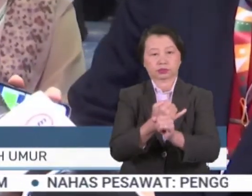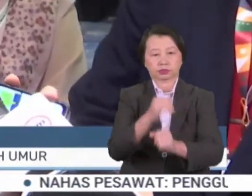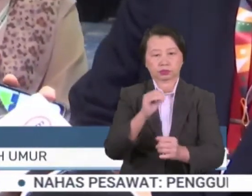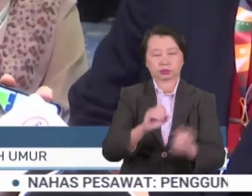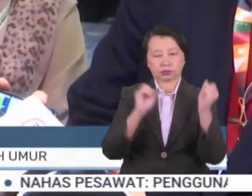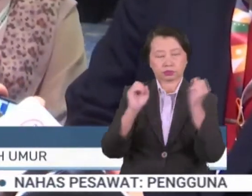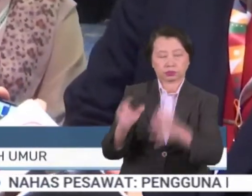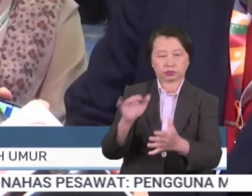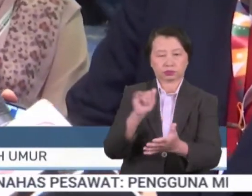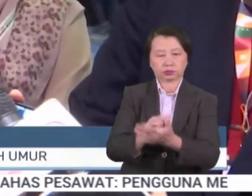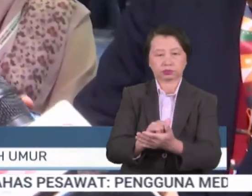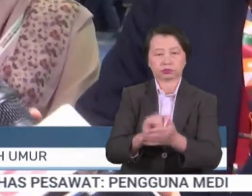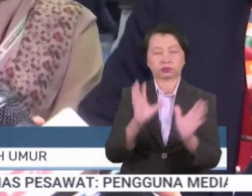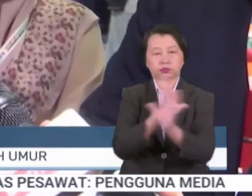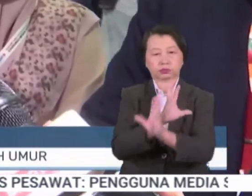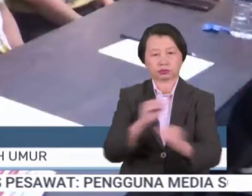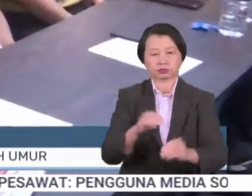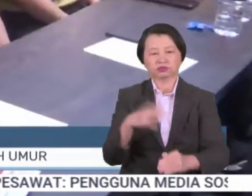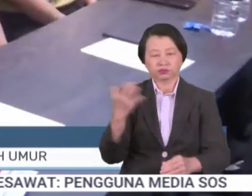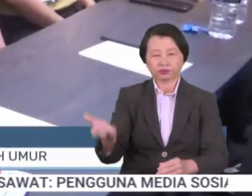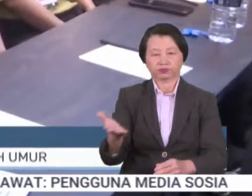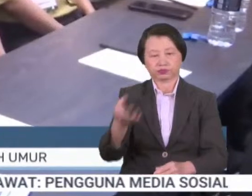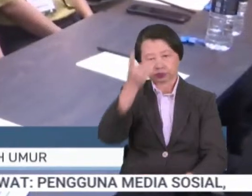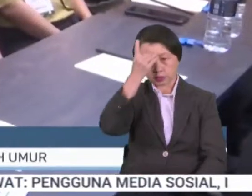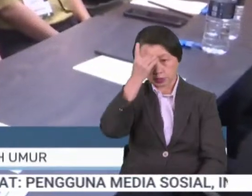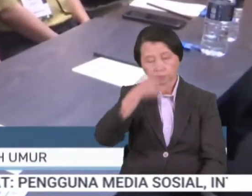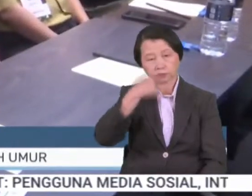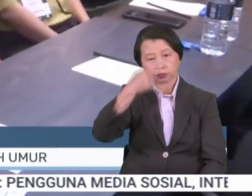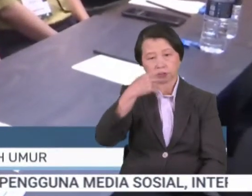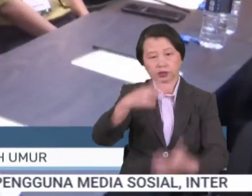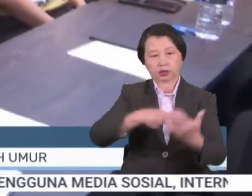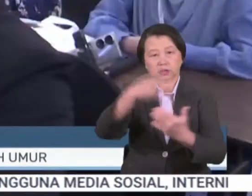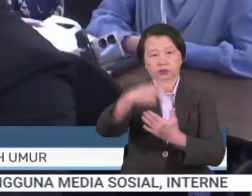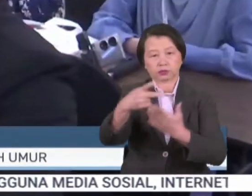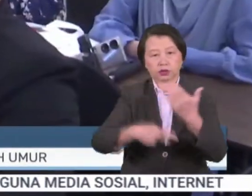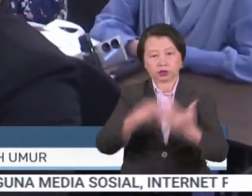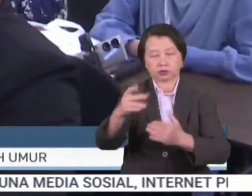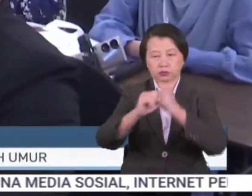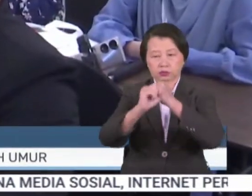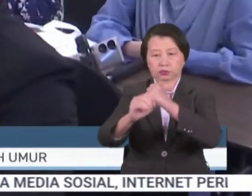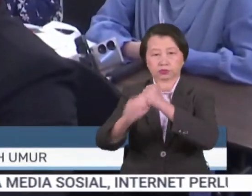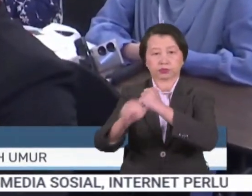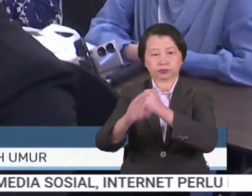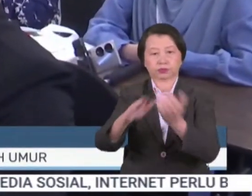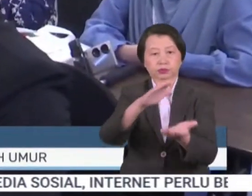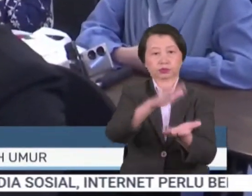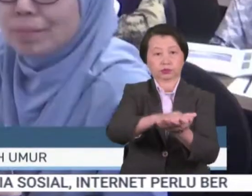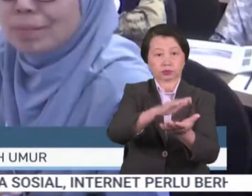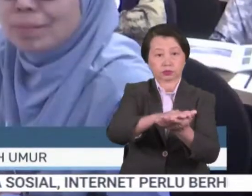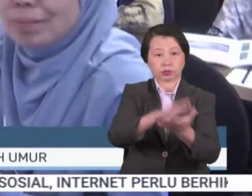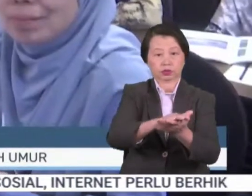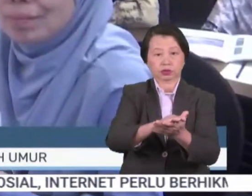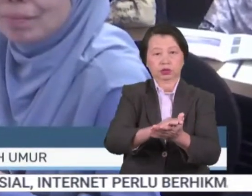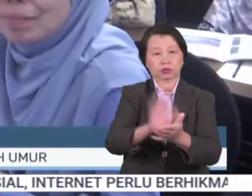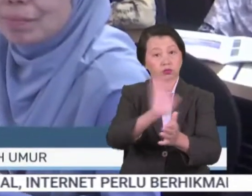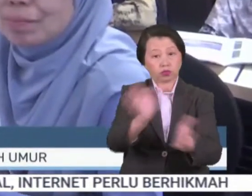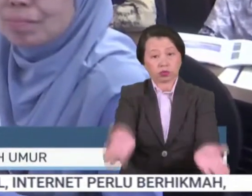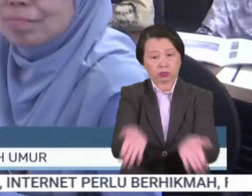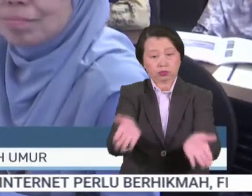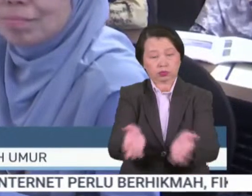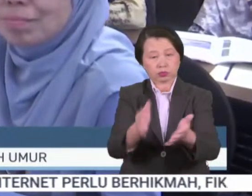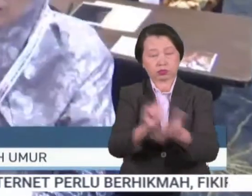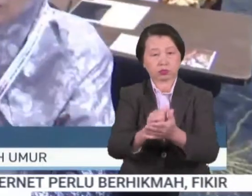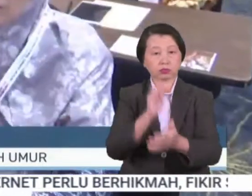Muslim di Kuching Sarawak jelas Datuk Seri Fatimah program-program advokasi yang diadakan di sekolah-sekolah bukan menggalakkan